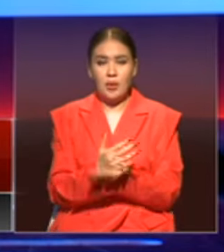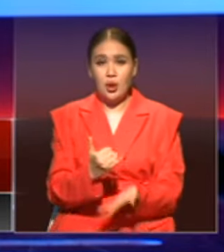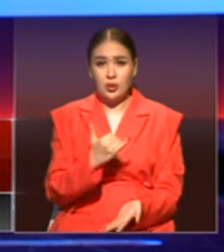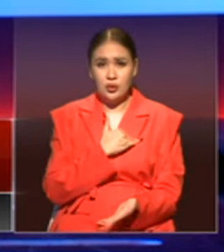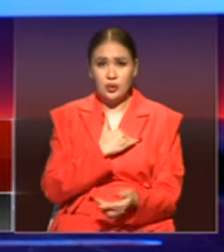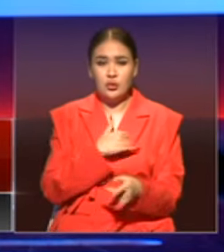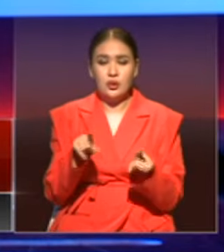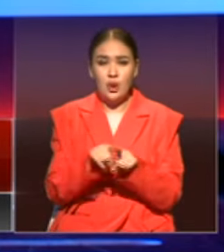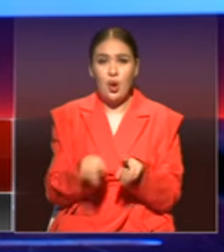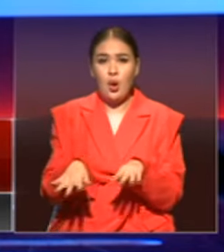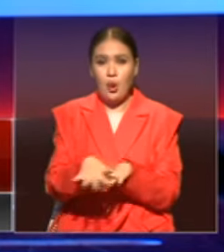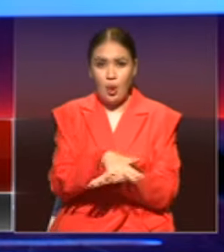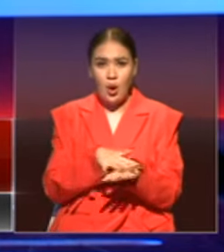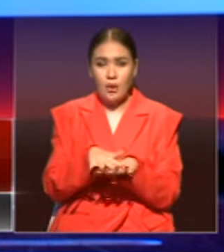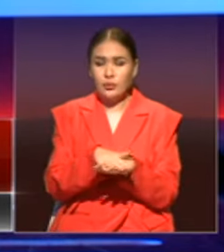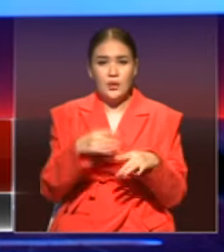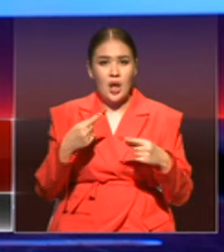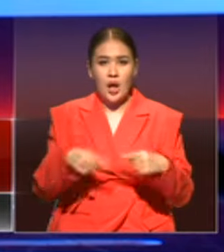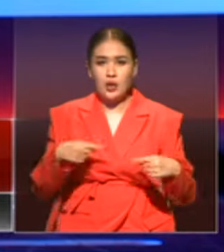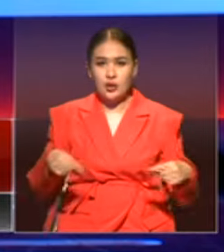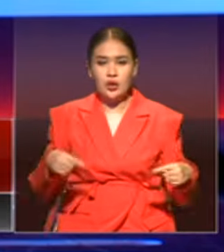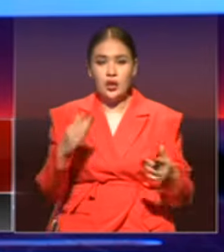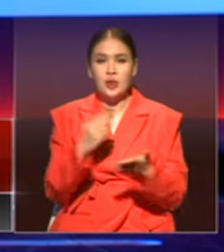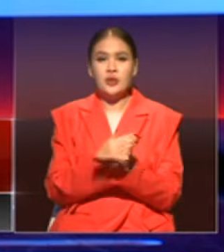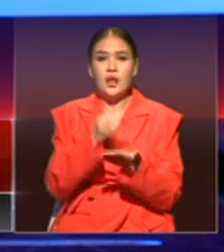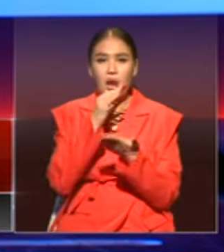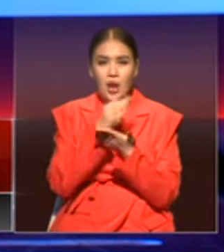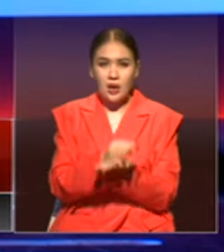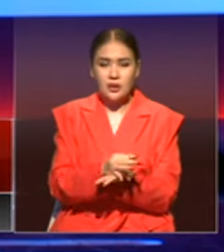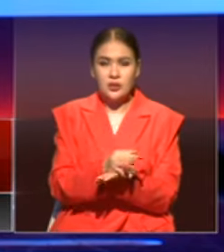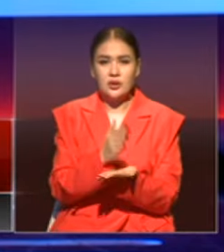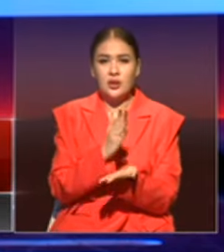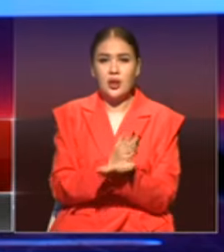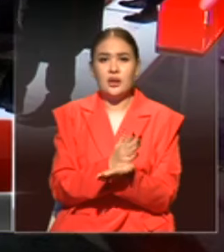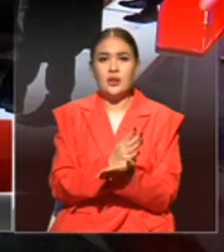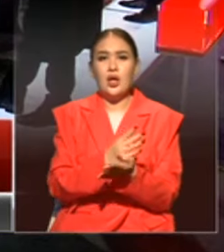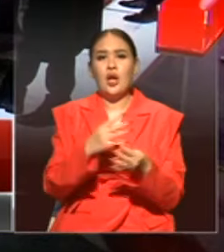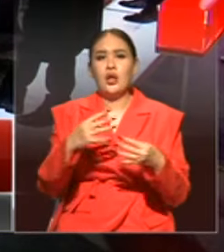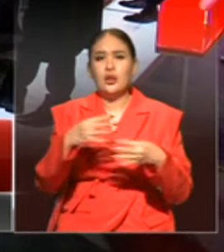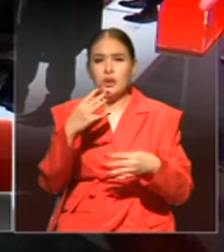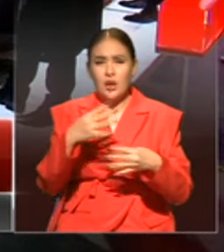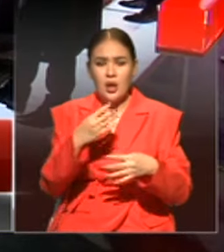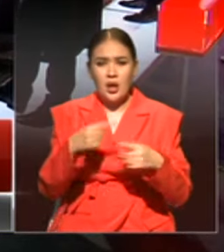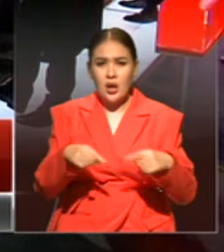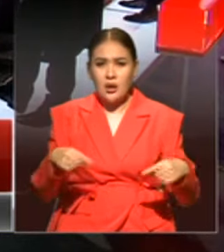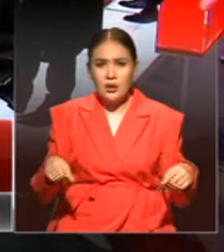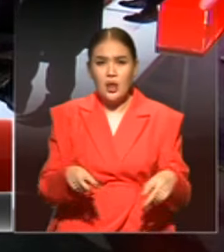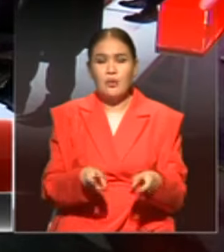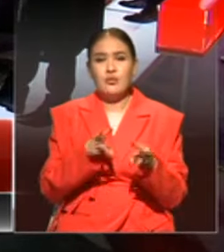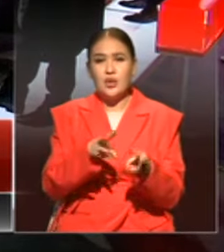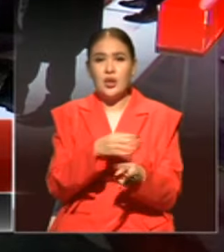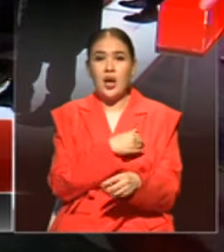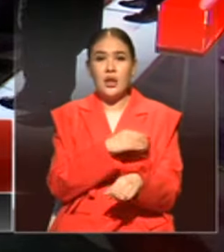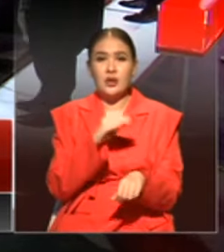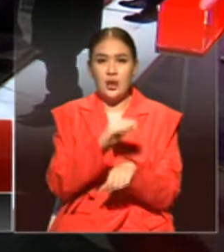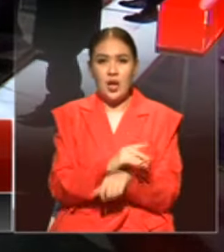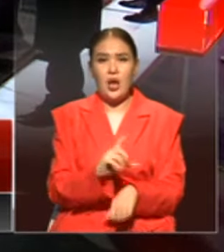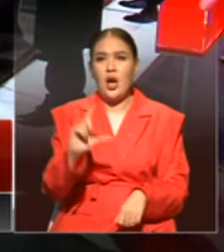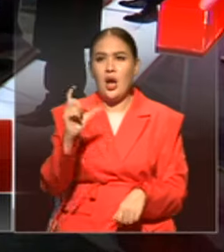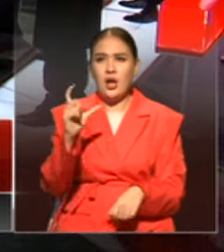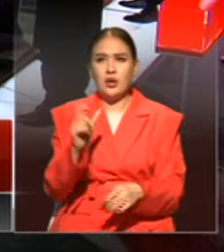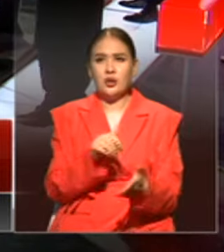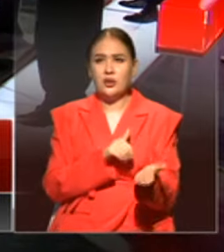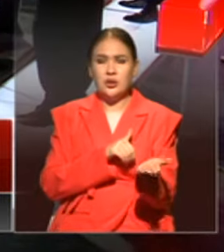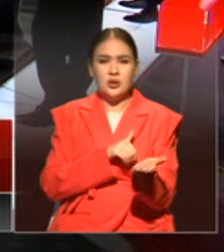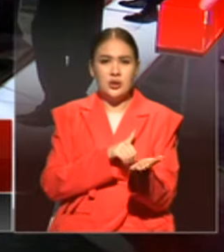кезде қоғам әртүрлі пікір айтылады. Мысалға осы сүзгісі бар пештерді орнатайық деген кезде бізде экологтар жаппай бас көтеріп,